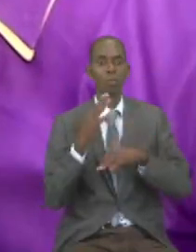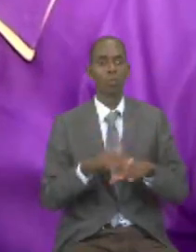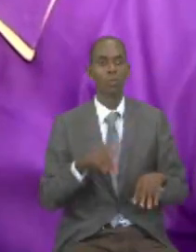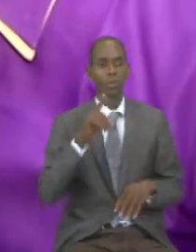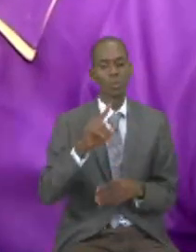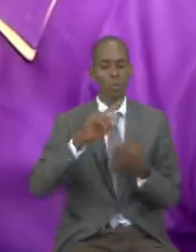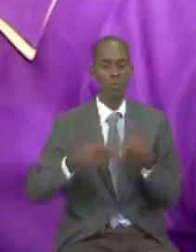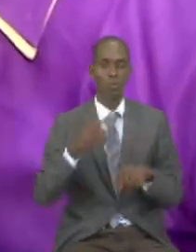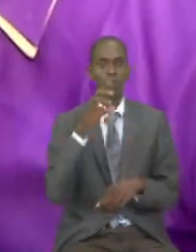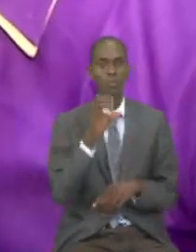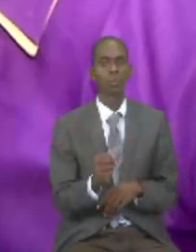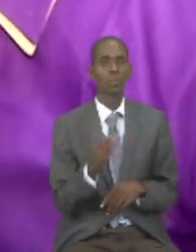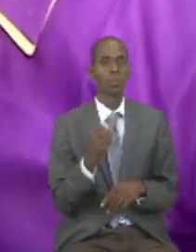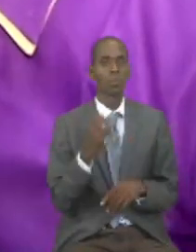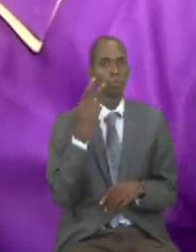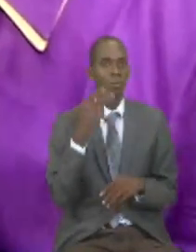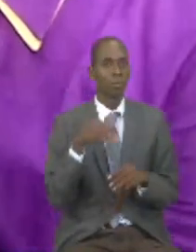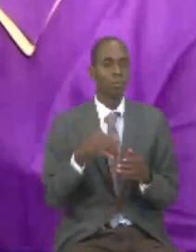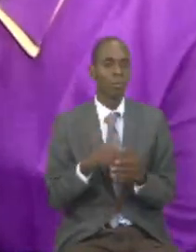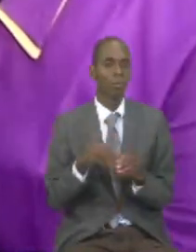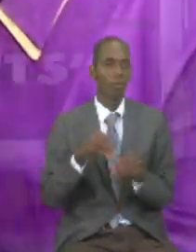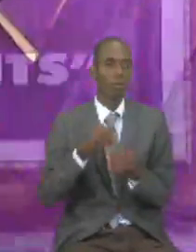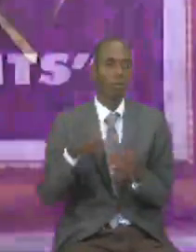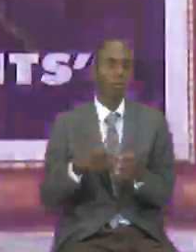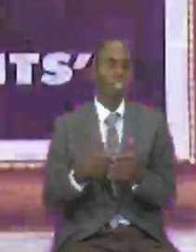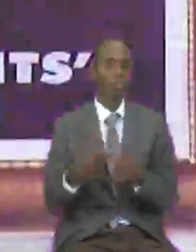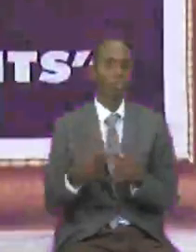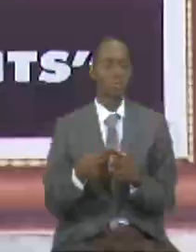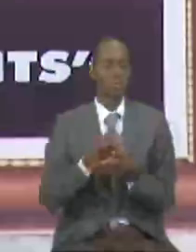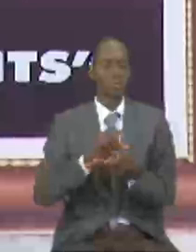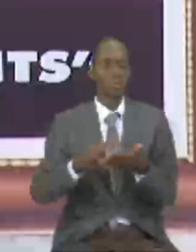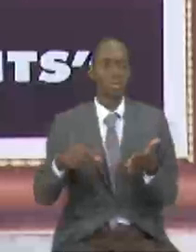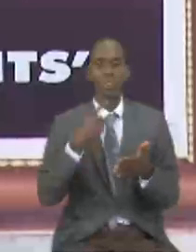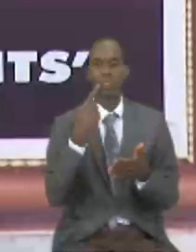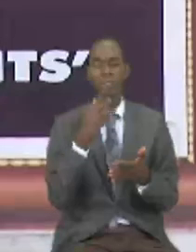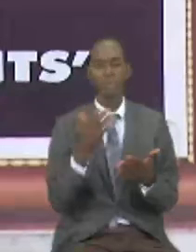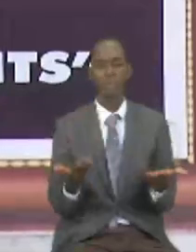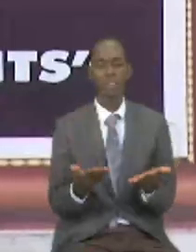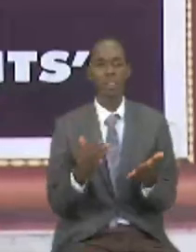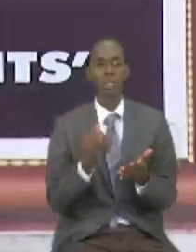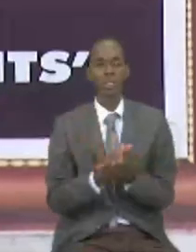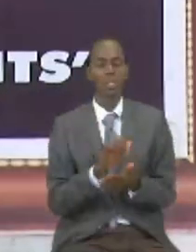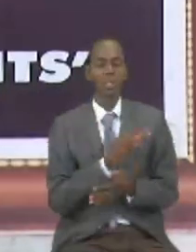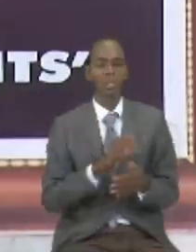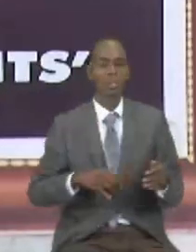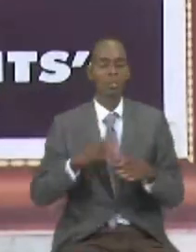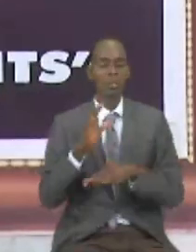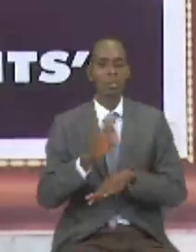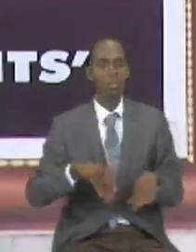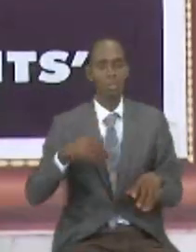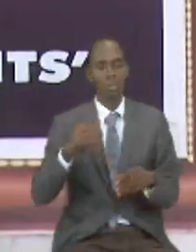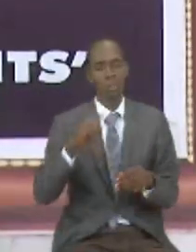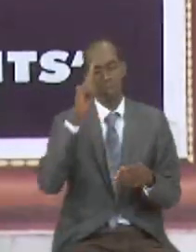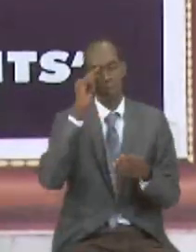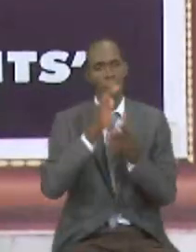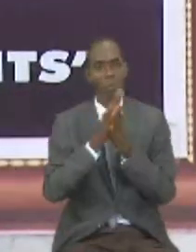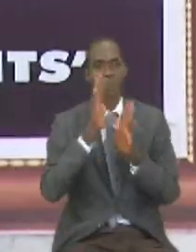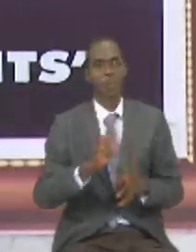ai appelé comment? Ami. Oui, dans ce chapitre, dans ce passage, il appelle le croyant